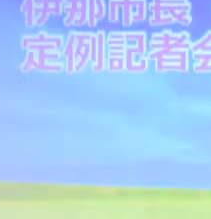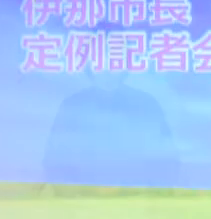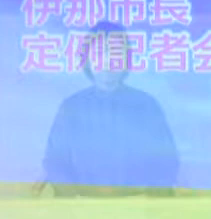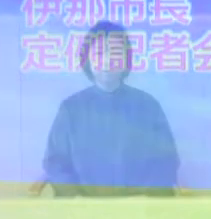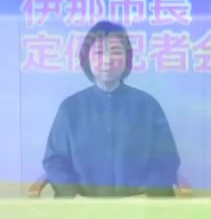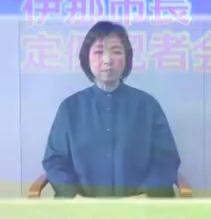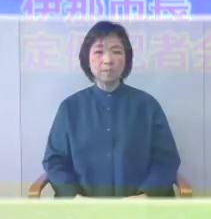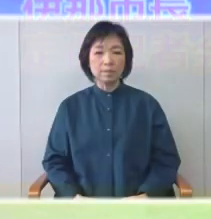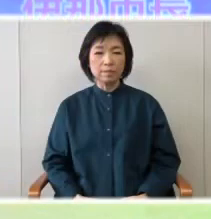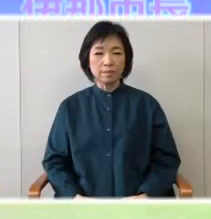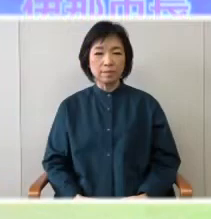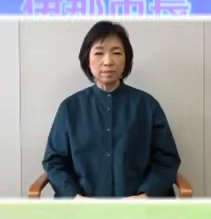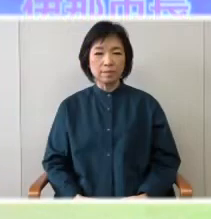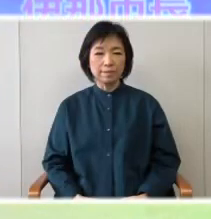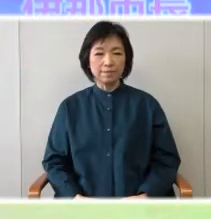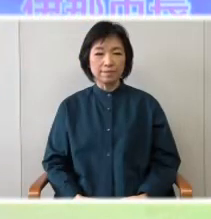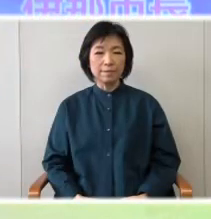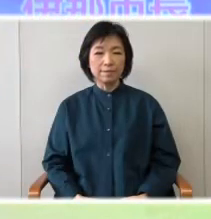はい、